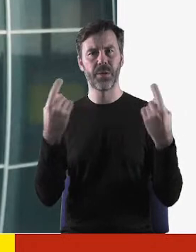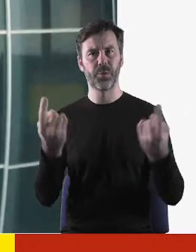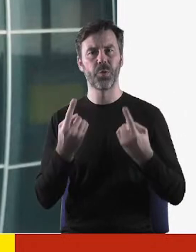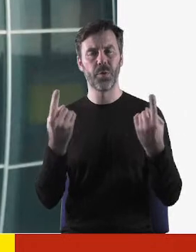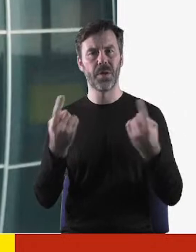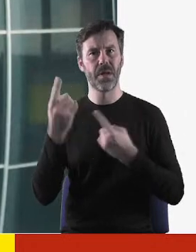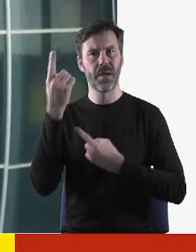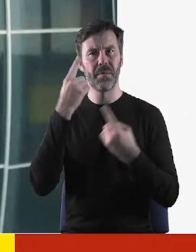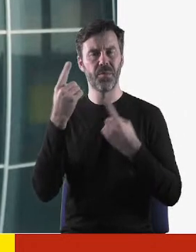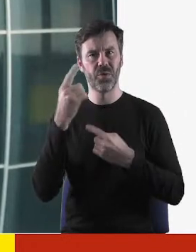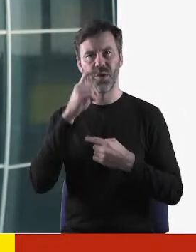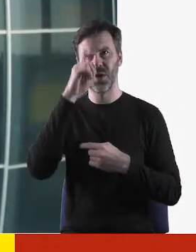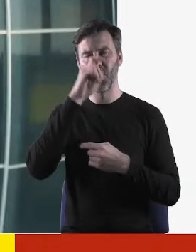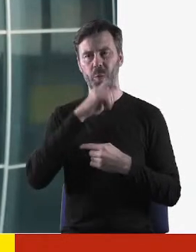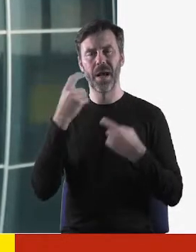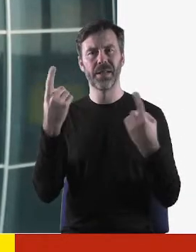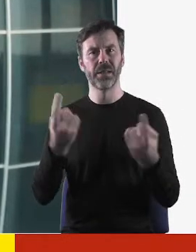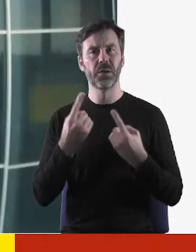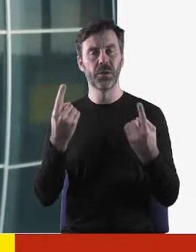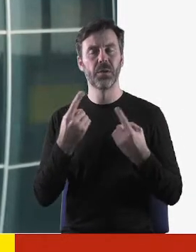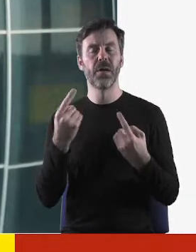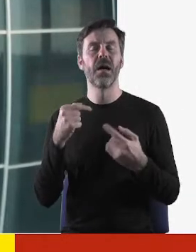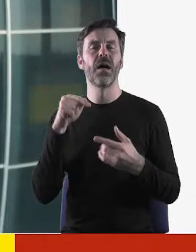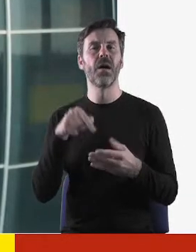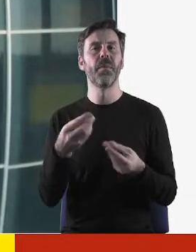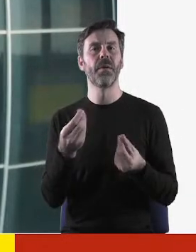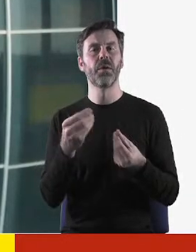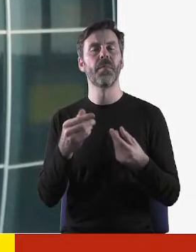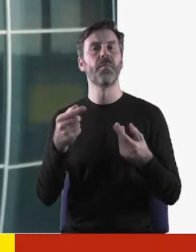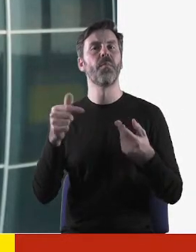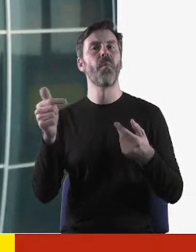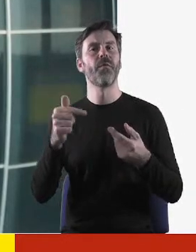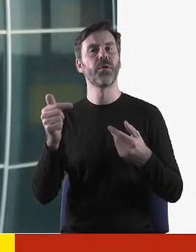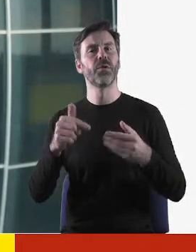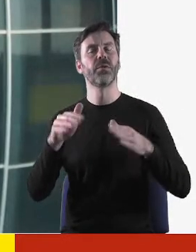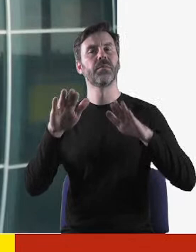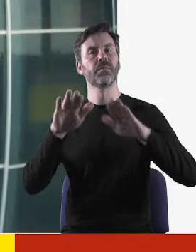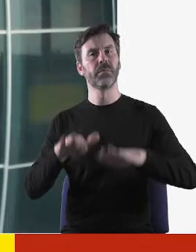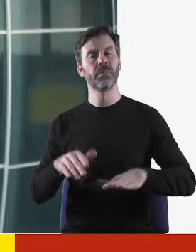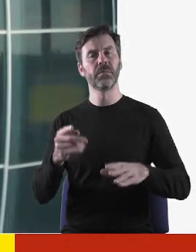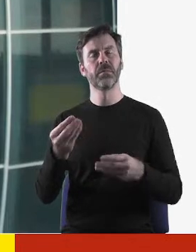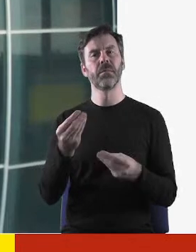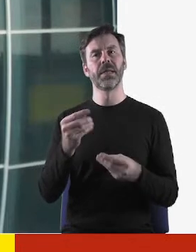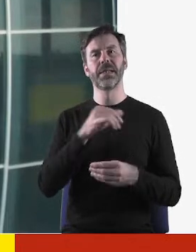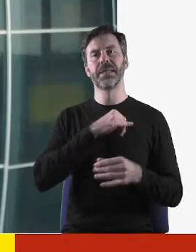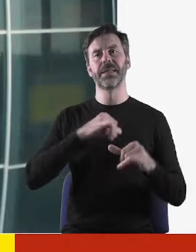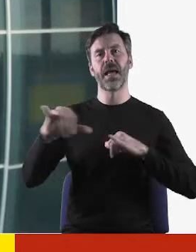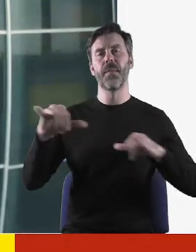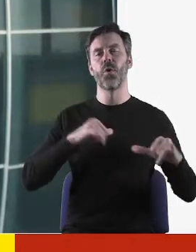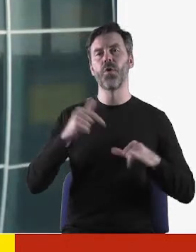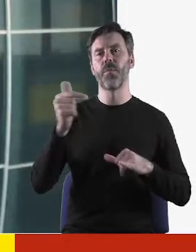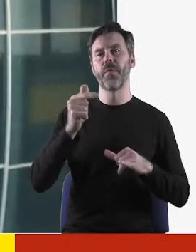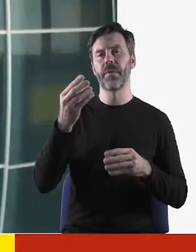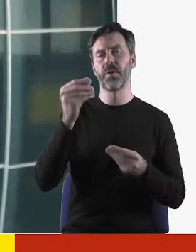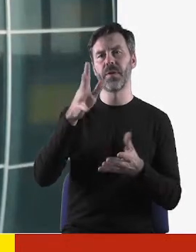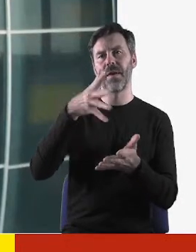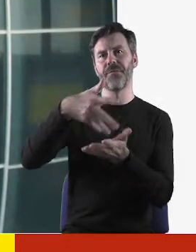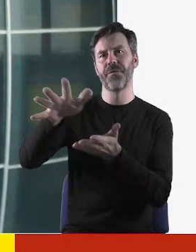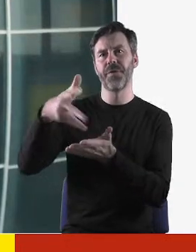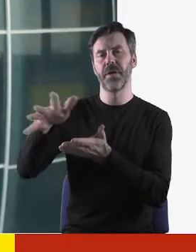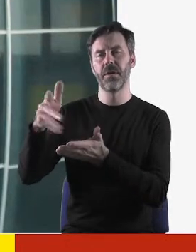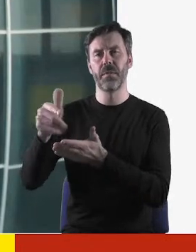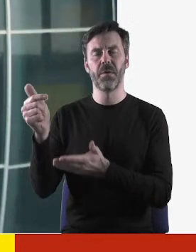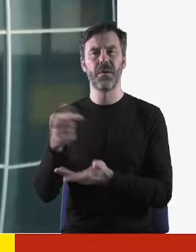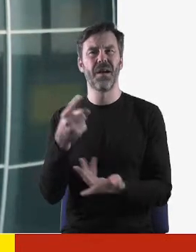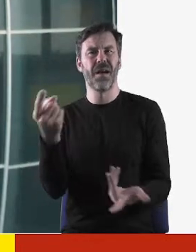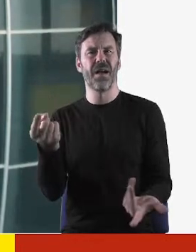ona dobra. Pieniądze powinny zostawać jak najbliżej mieszkańców, powinny być wydawane przez samorząd, a nie przez rząd, który bawi